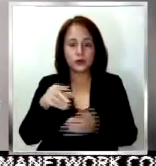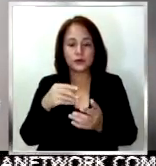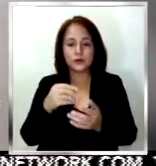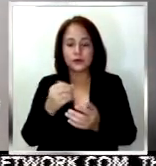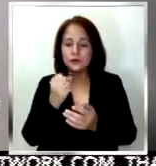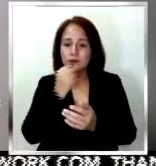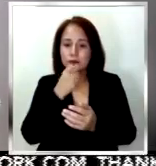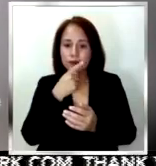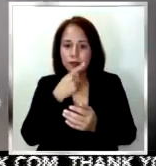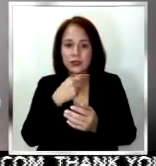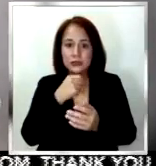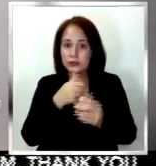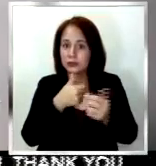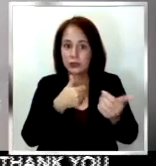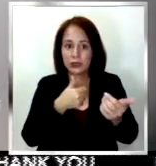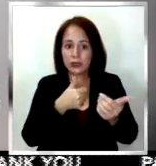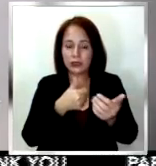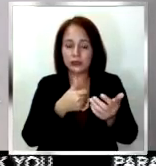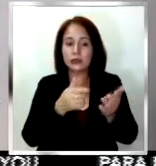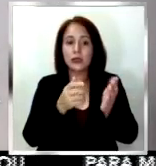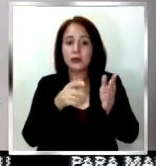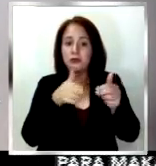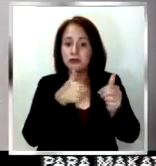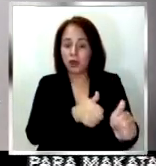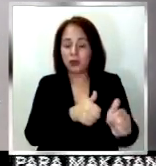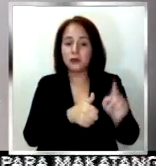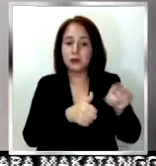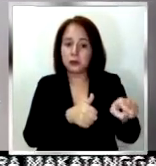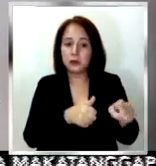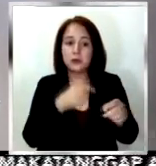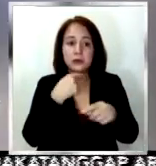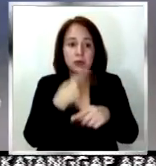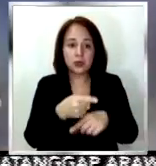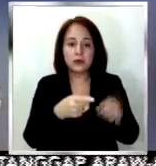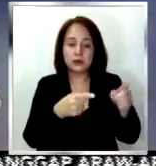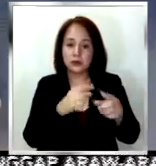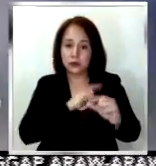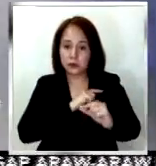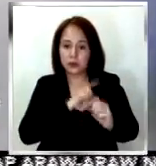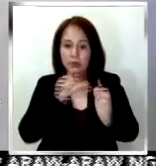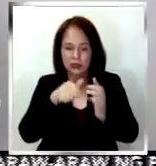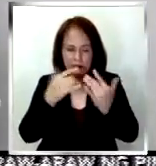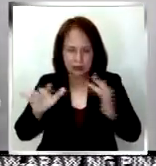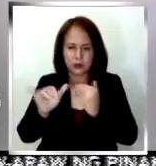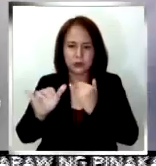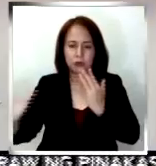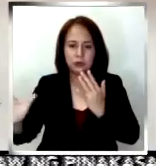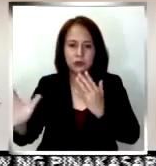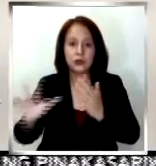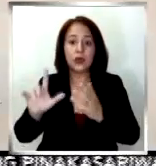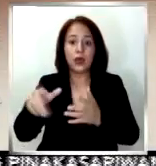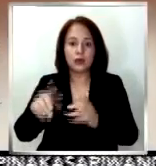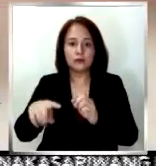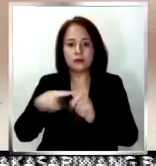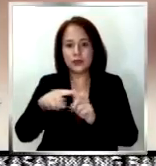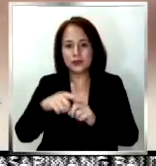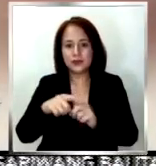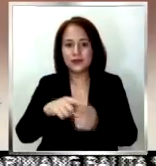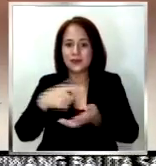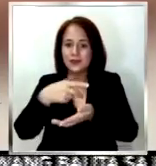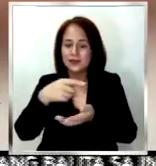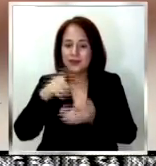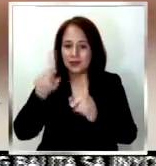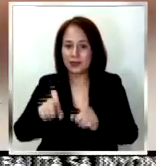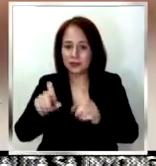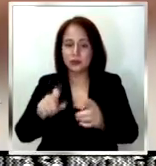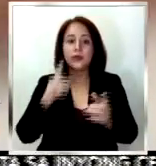ang payo ng gwardiya noong una at pumila pa rin para magpa-rapid test. Nagpositibo siya sa rapid test kaya't pinaswab test siya agad ng nurse